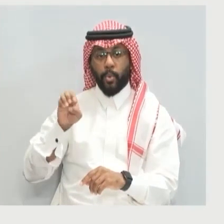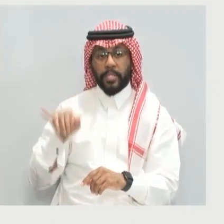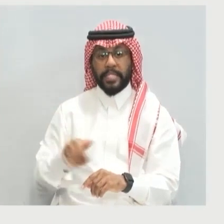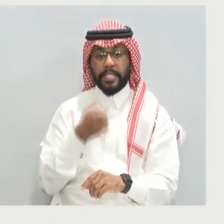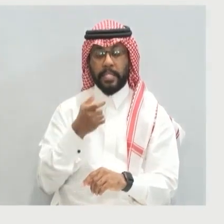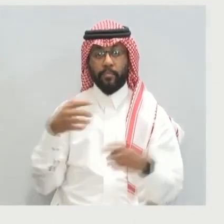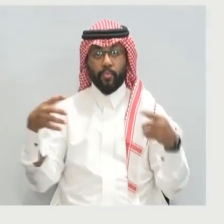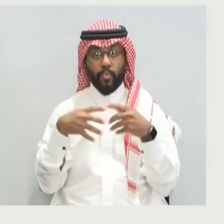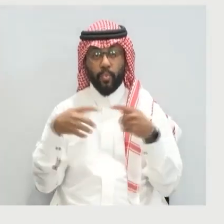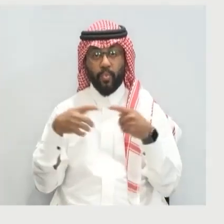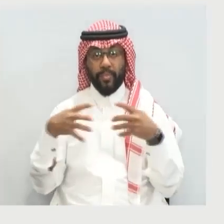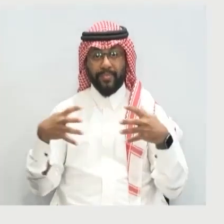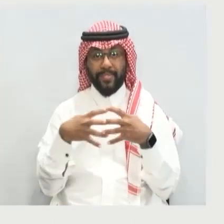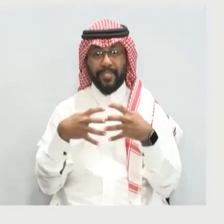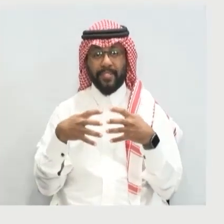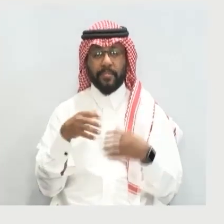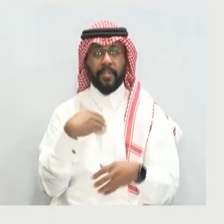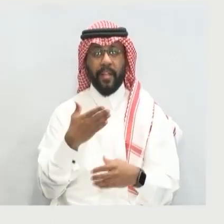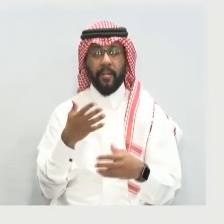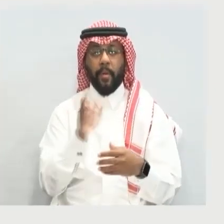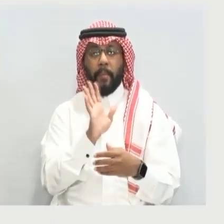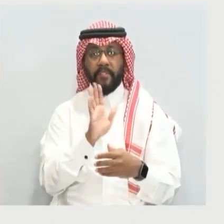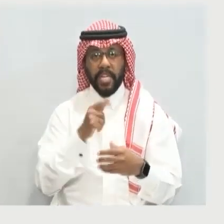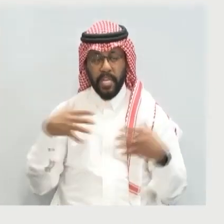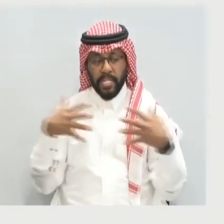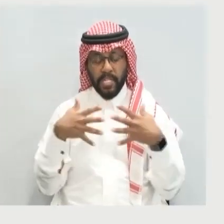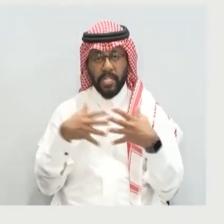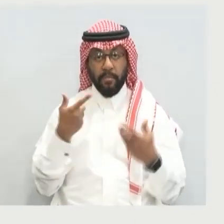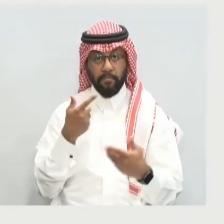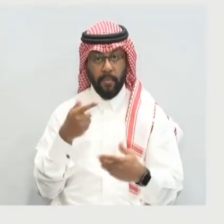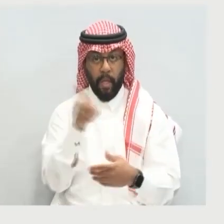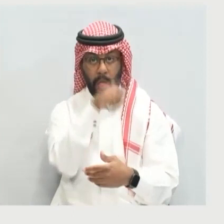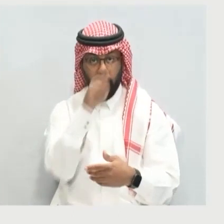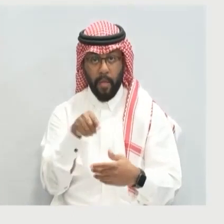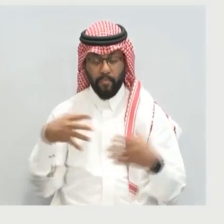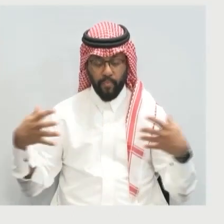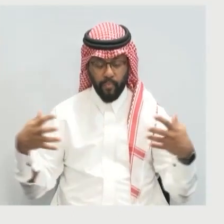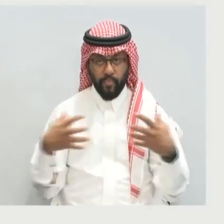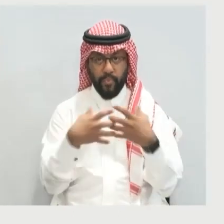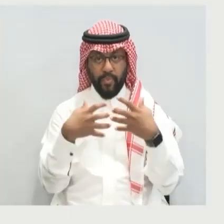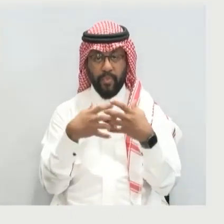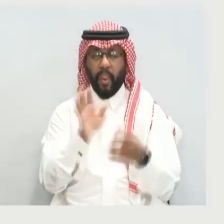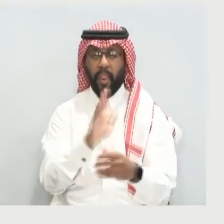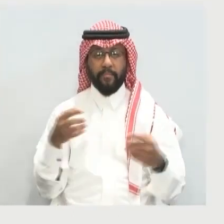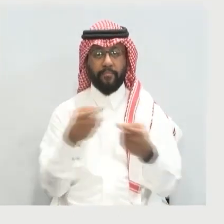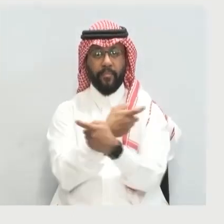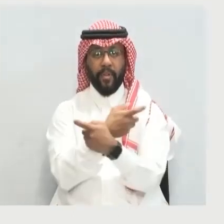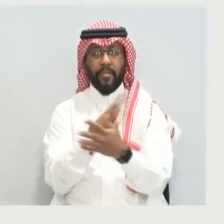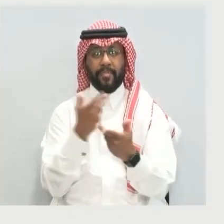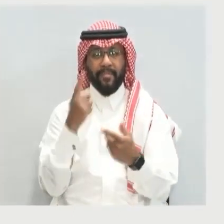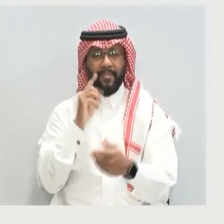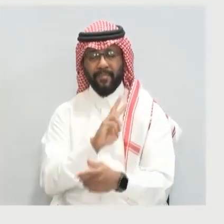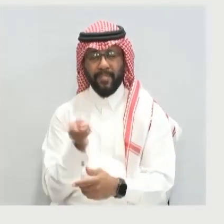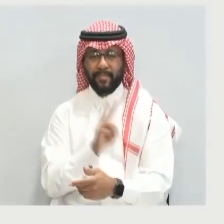لي ارتداد فالذي حدث هنا ان التصادم تم بشكل غير مناسب بالتالي لن يعطيني اللي